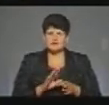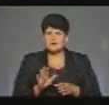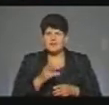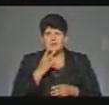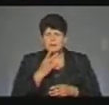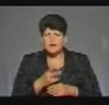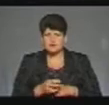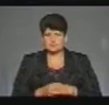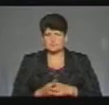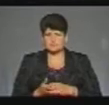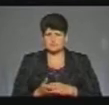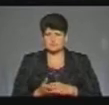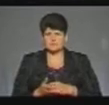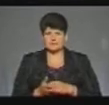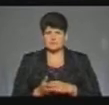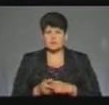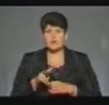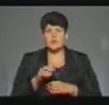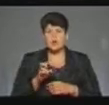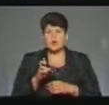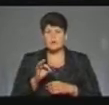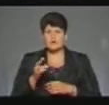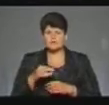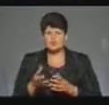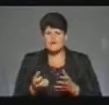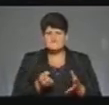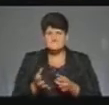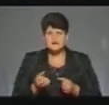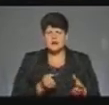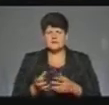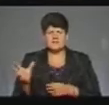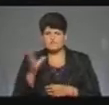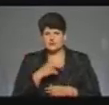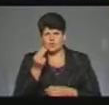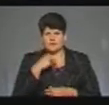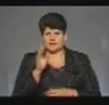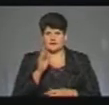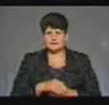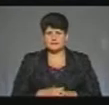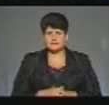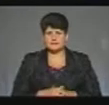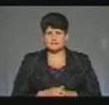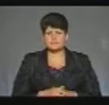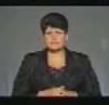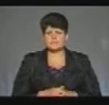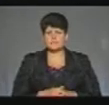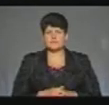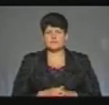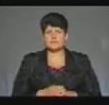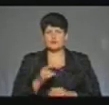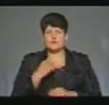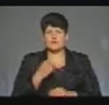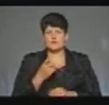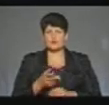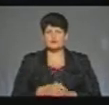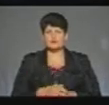біди. Лободу рвали, все, що попадало під руки, все їлося. Та й виділи і кажуть, та ви